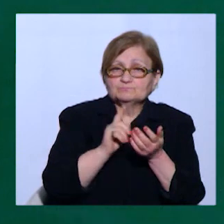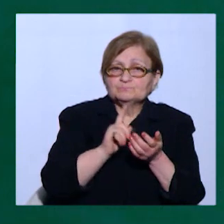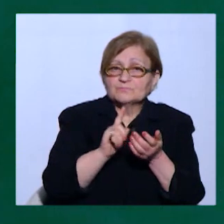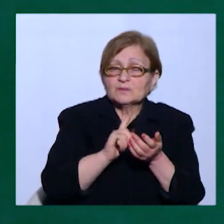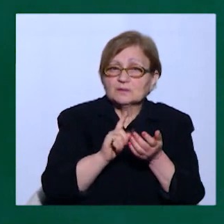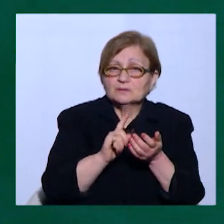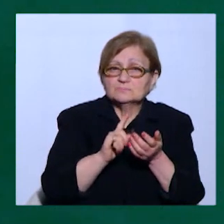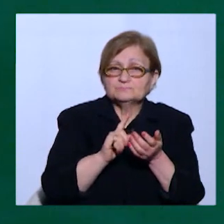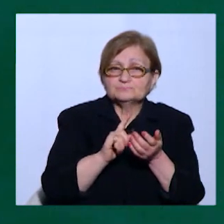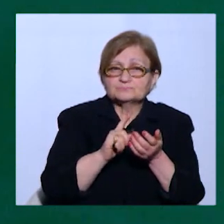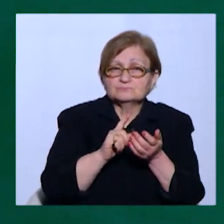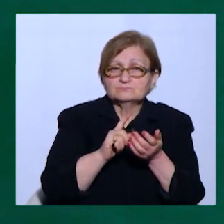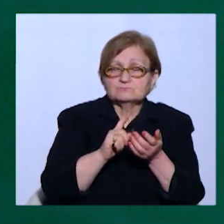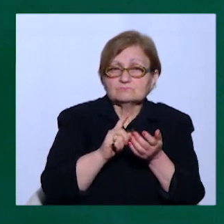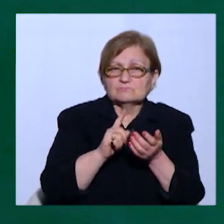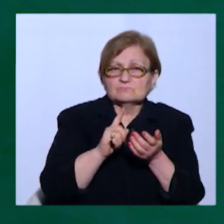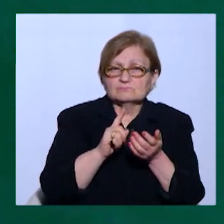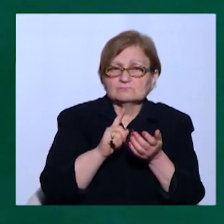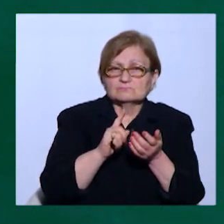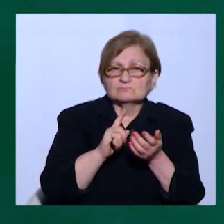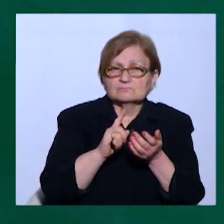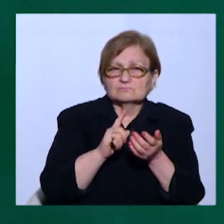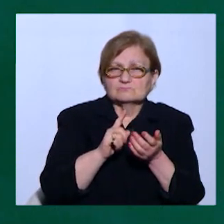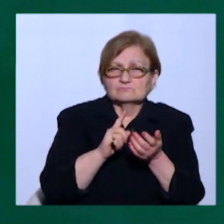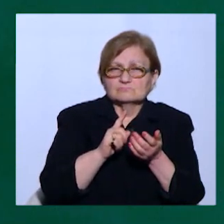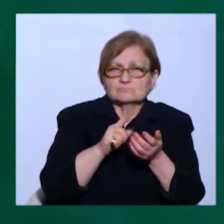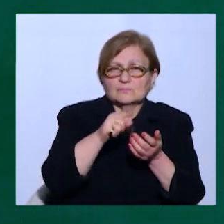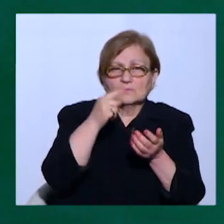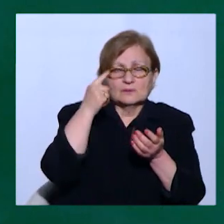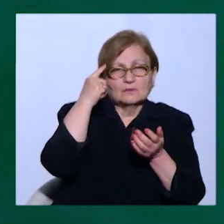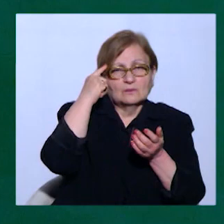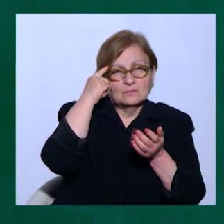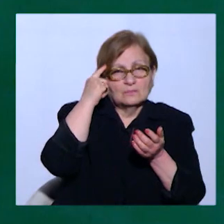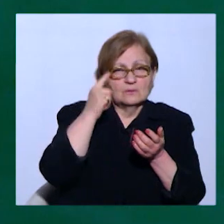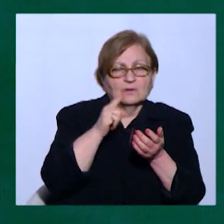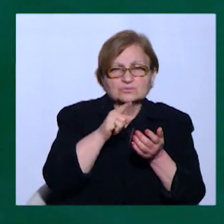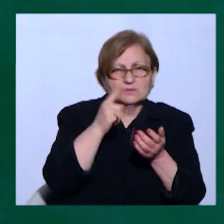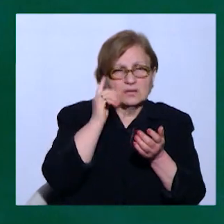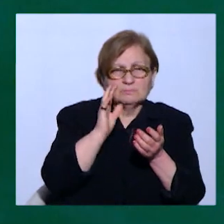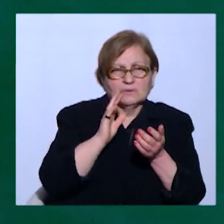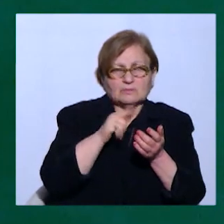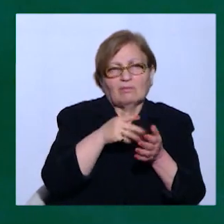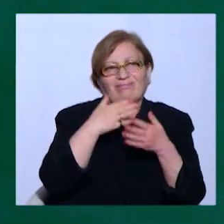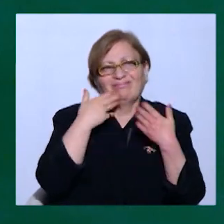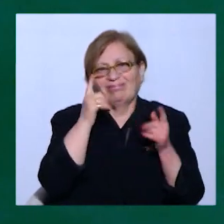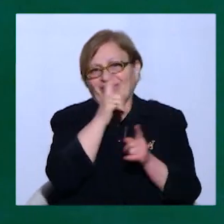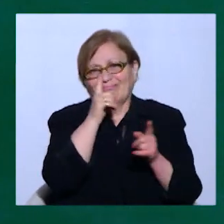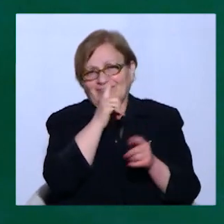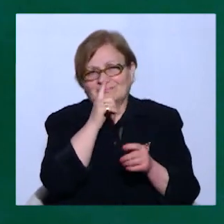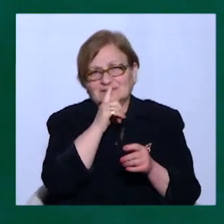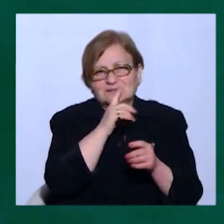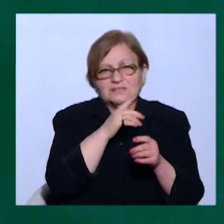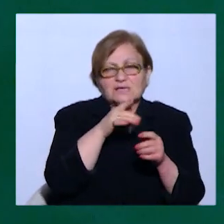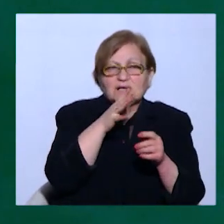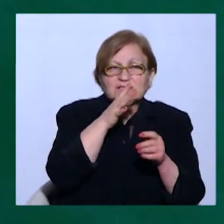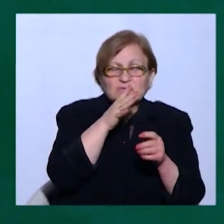რაღაცა სამწუხაროდ ცოტა არავითარ შემთხვევაში არ ეფიქოთო ზერელეთ ვაკეთებდეთ რამეს. ისე დიდ